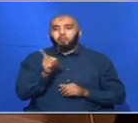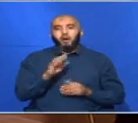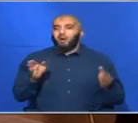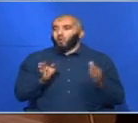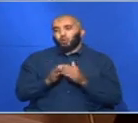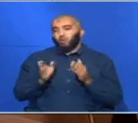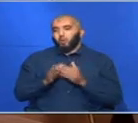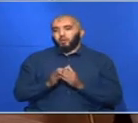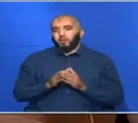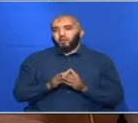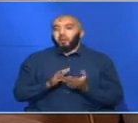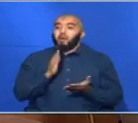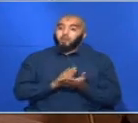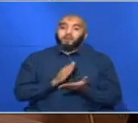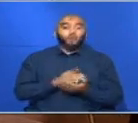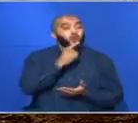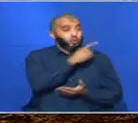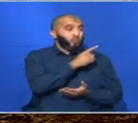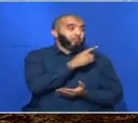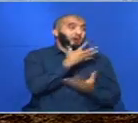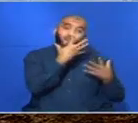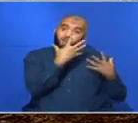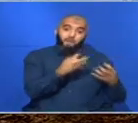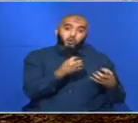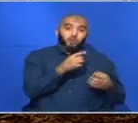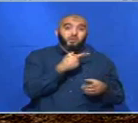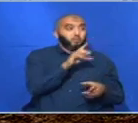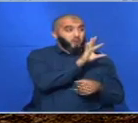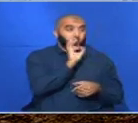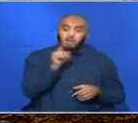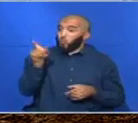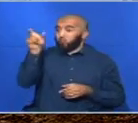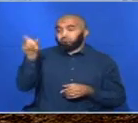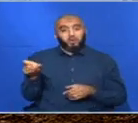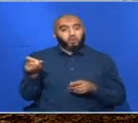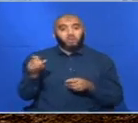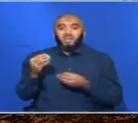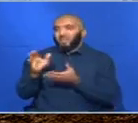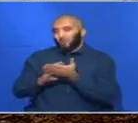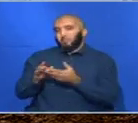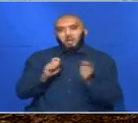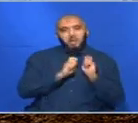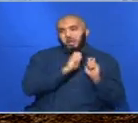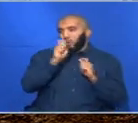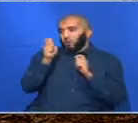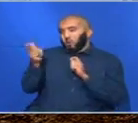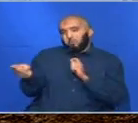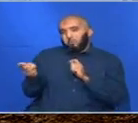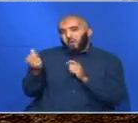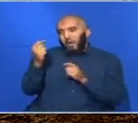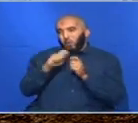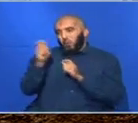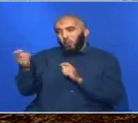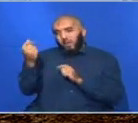وما الى ذلك وبالتالي حاول ان تحل المشكله بينه وبين اصدقائك بالتي هي احسن